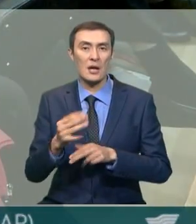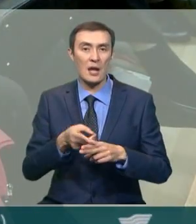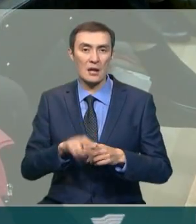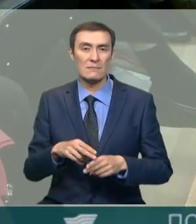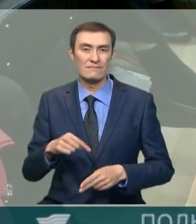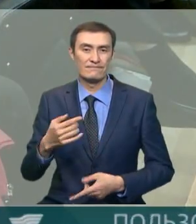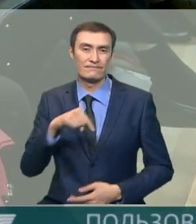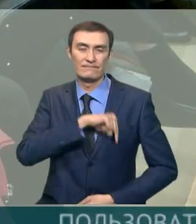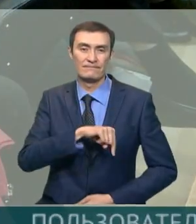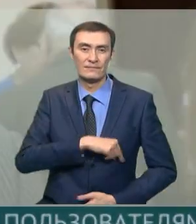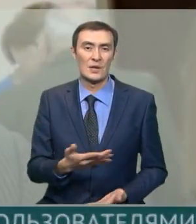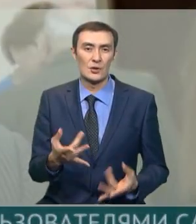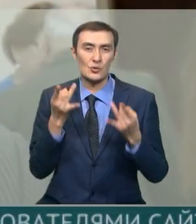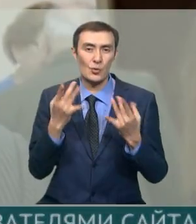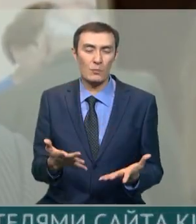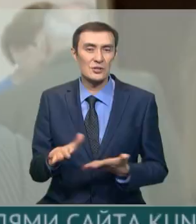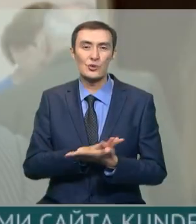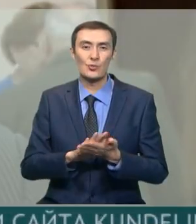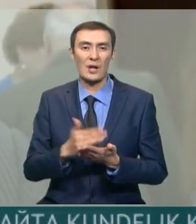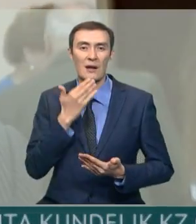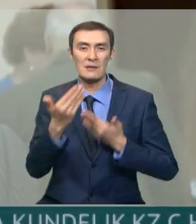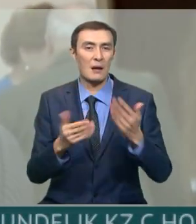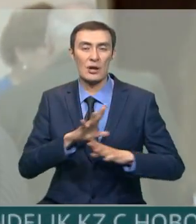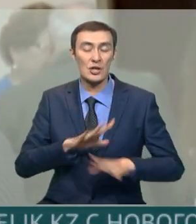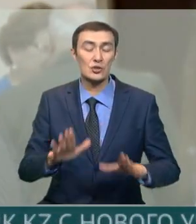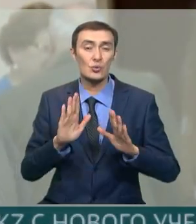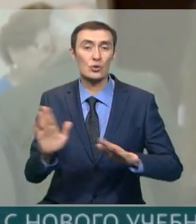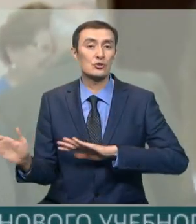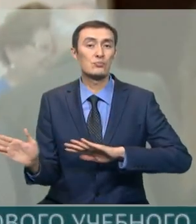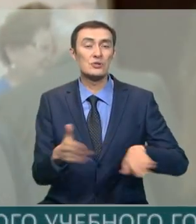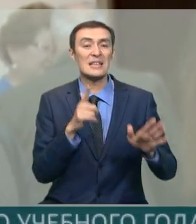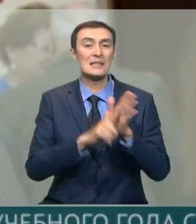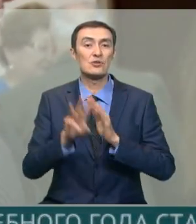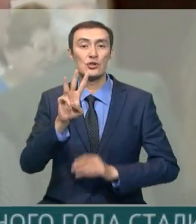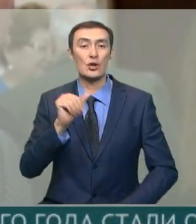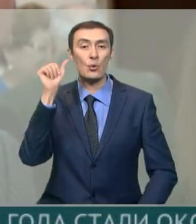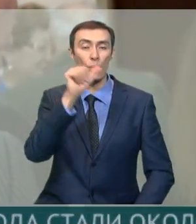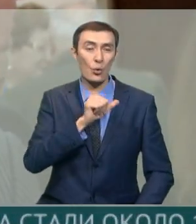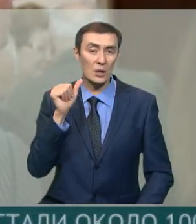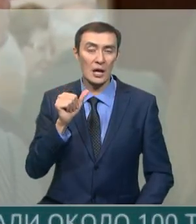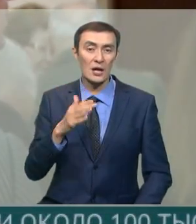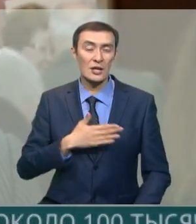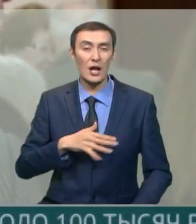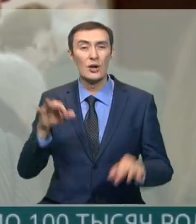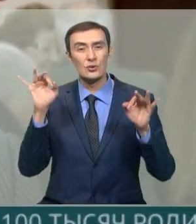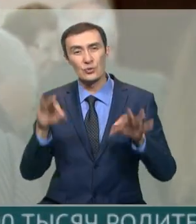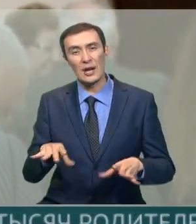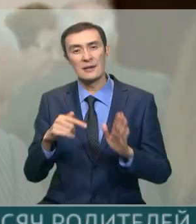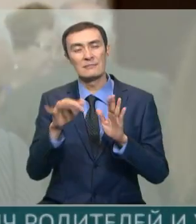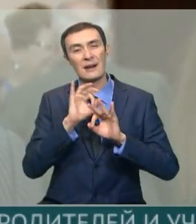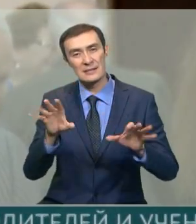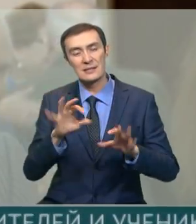скромности никуда не обращался. И только спустя 73 года я случайно